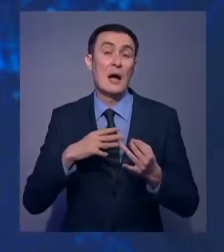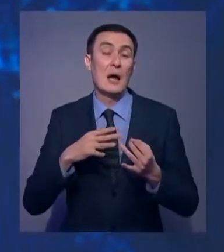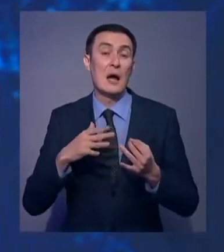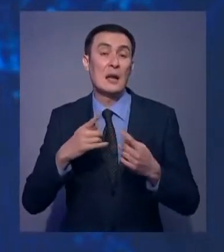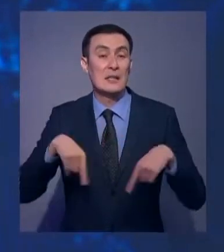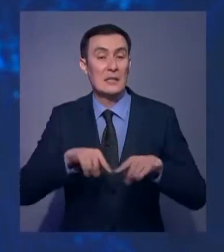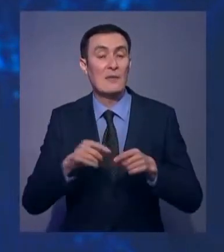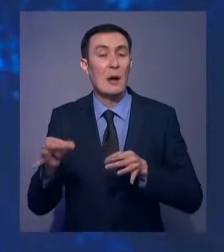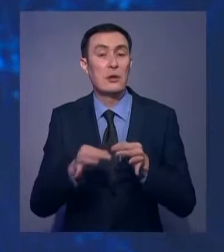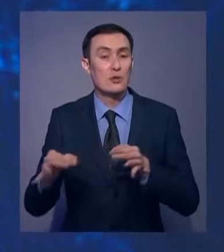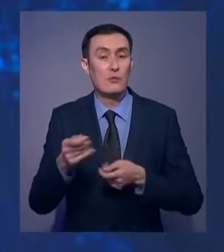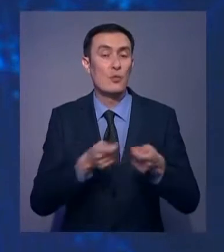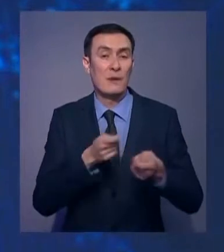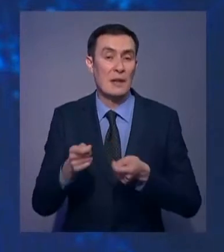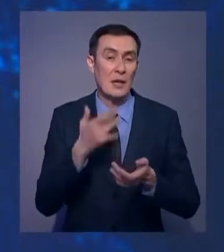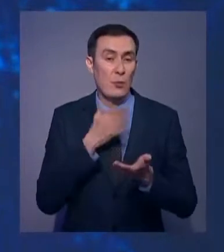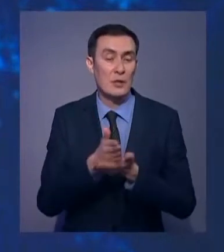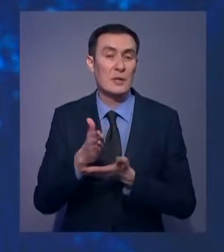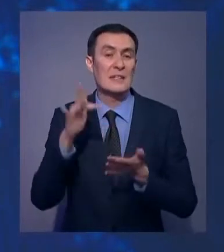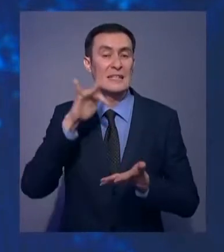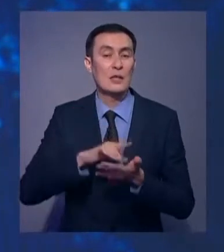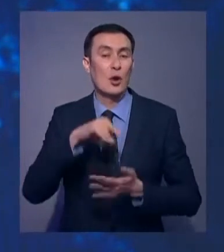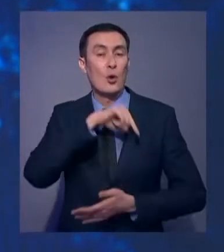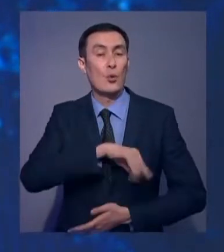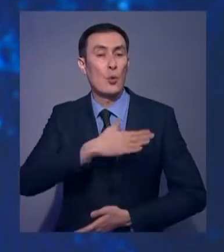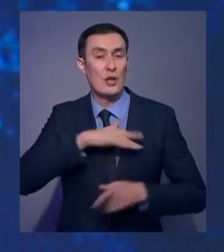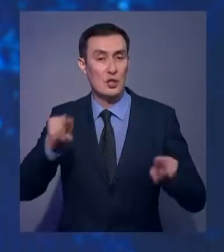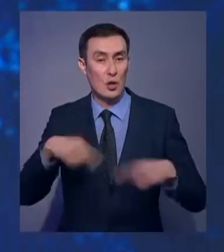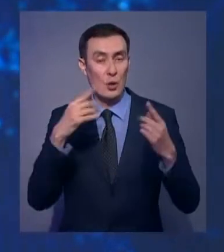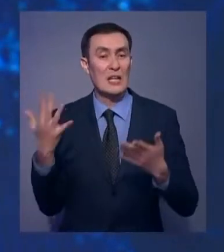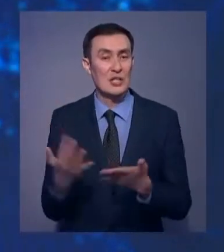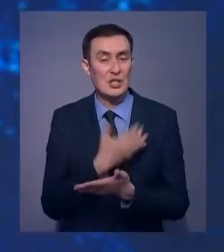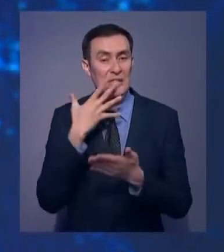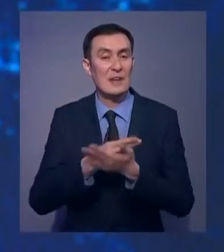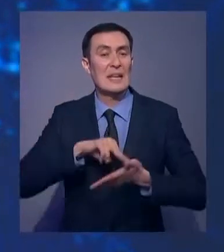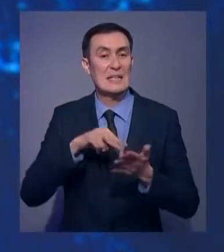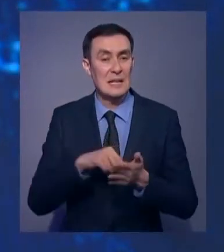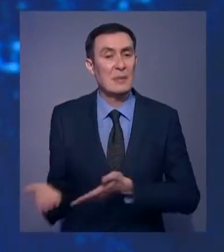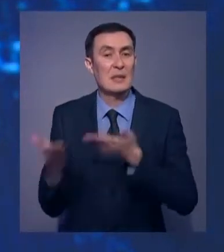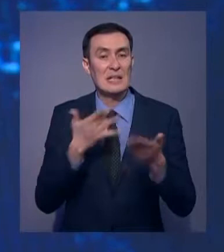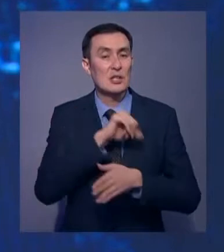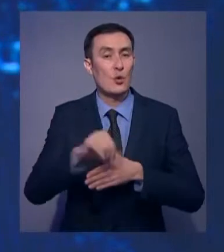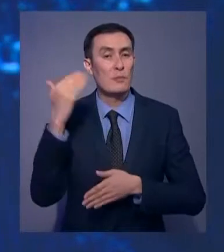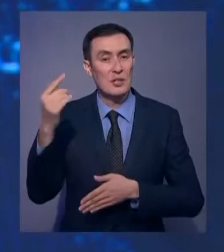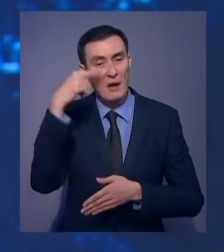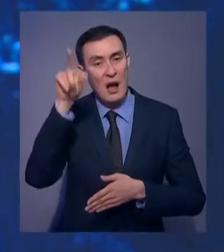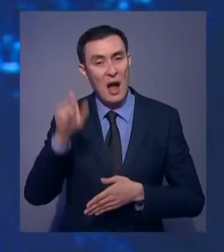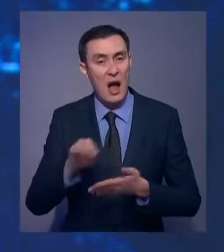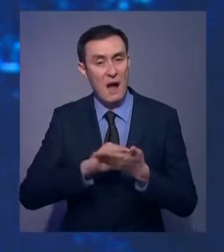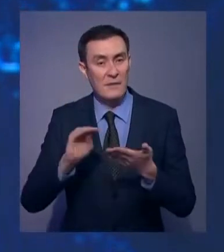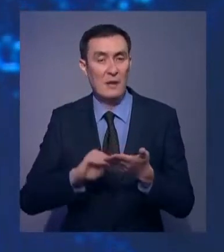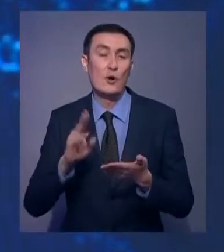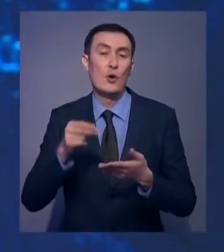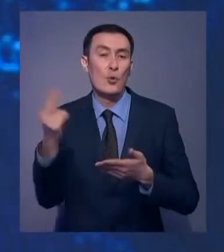выступили областное управление внутренней политики и центр «Рухани Жангру». Ну а для достижения своей цели они пригласили зарубежных